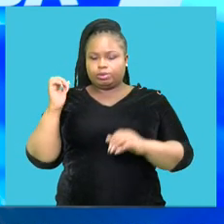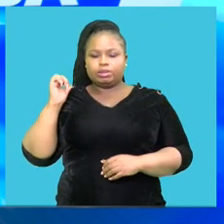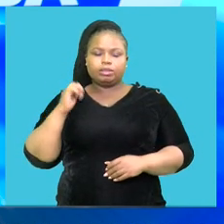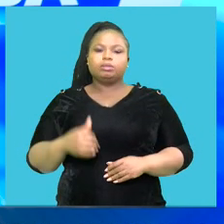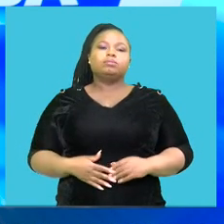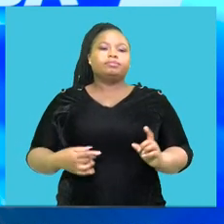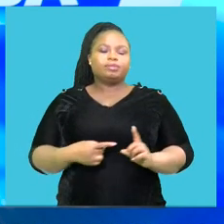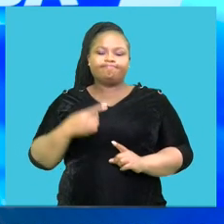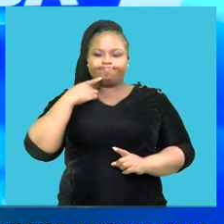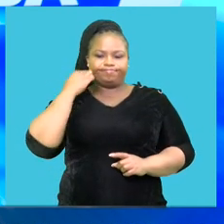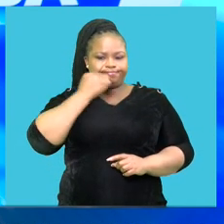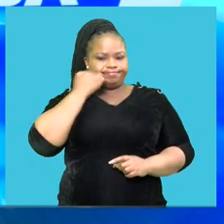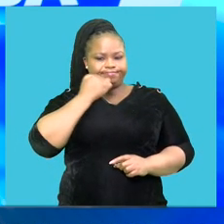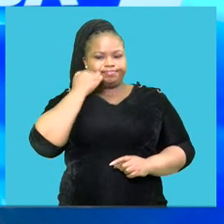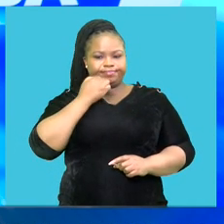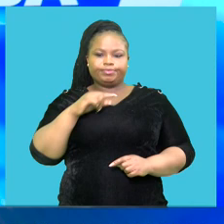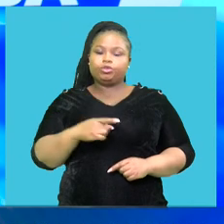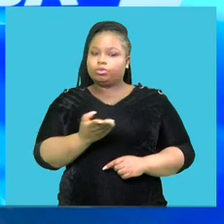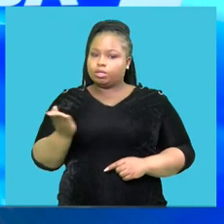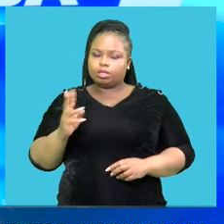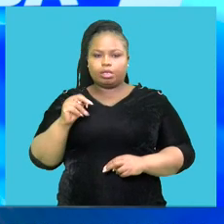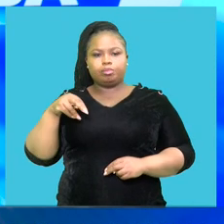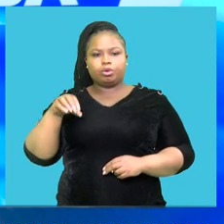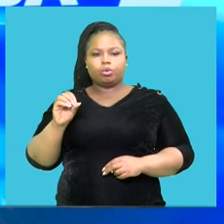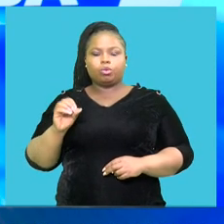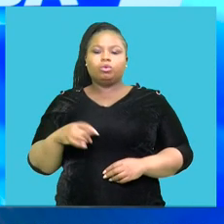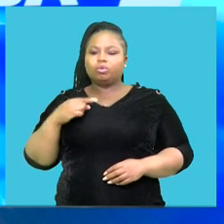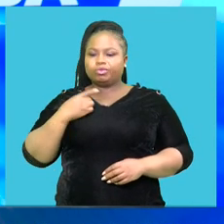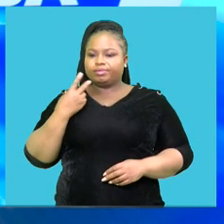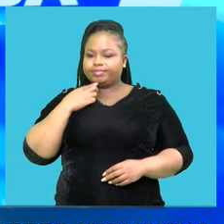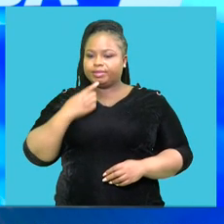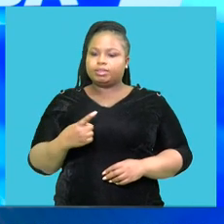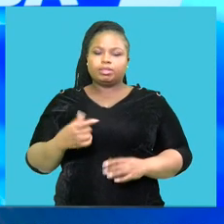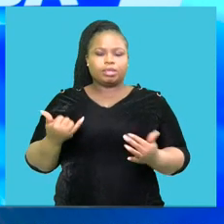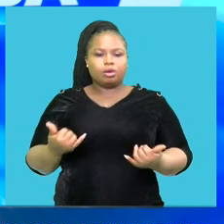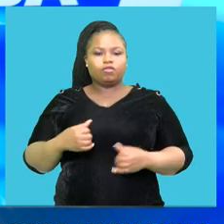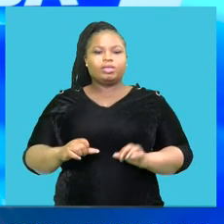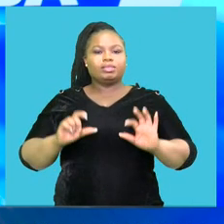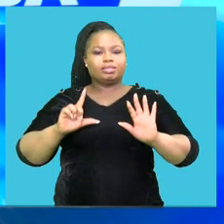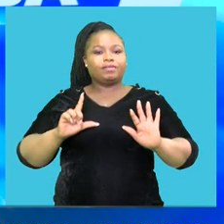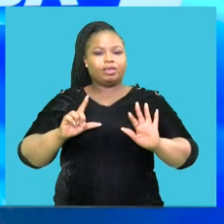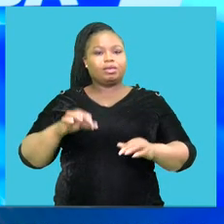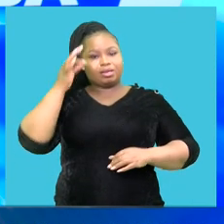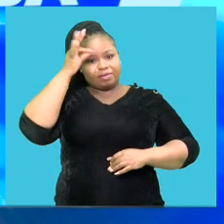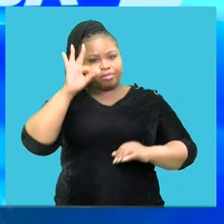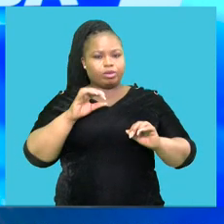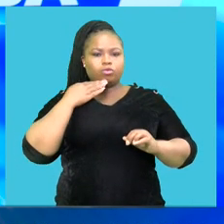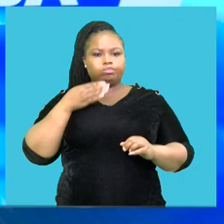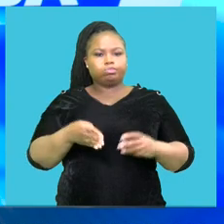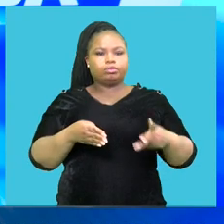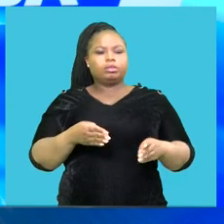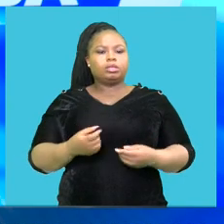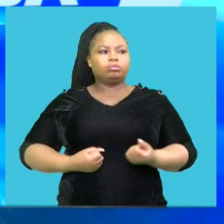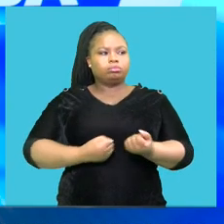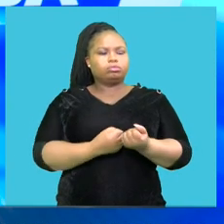uMazibuko uxolisile ngalesi sinyathelo kulezi nhlangano wabalula ukuthi-ke uhulumeni wesikhombisa wesifundazwe ubeke eqhulwini